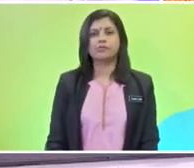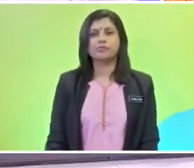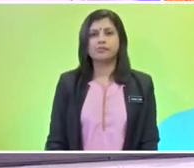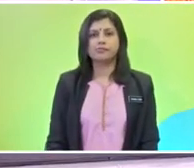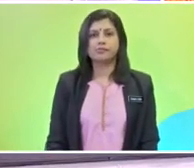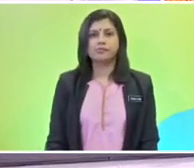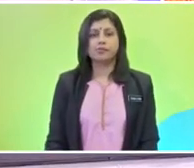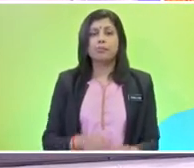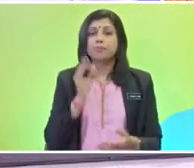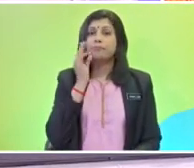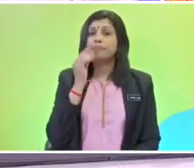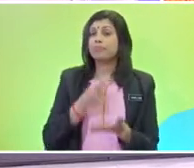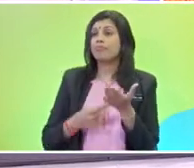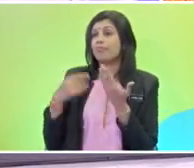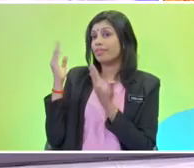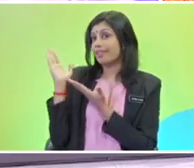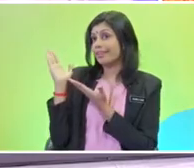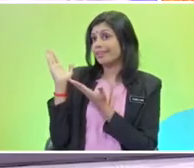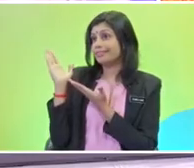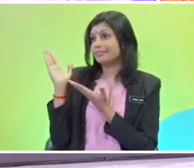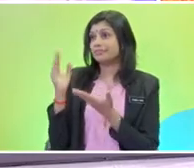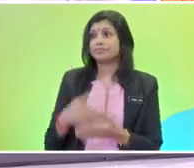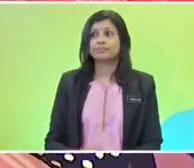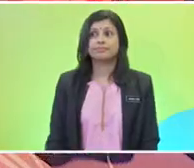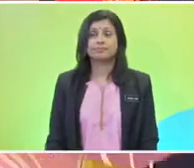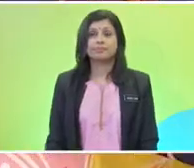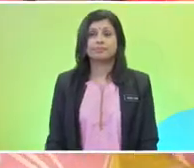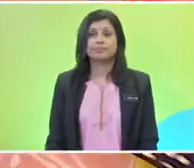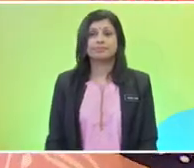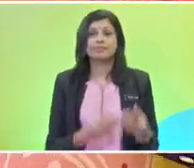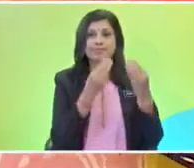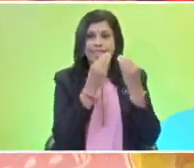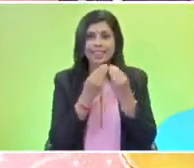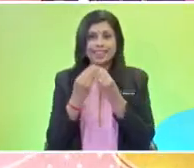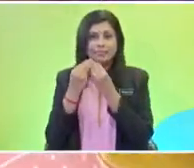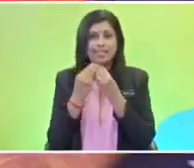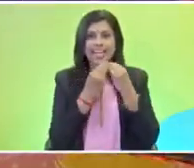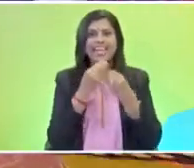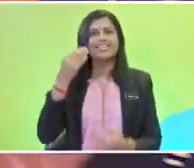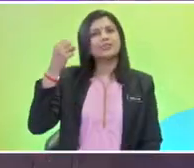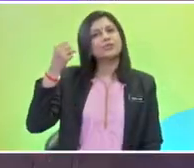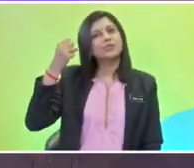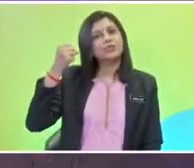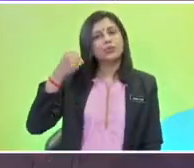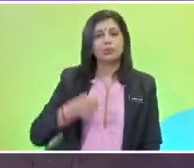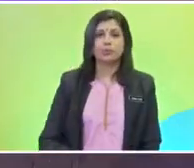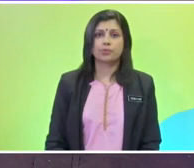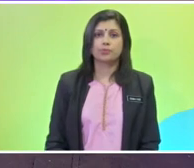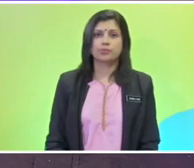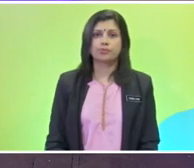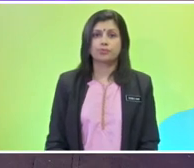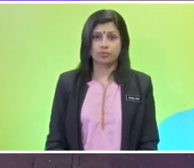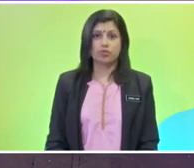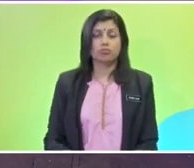potonglah. Ini ialah buah tembikai susu. Ya, tembikai susu. Cikgu dah buat, dah